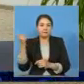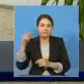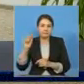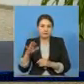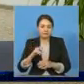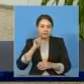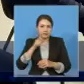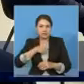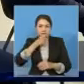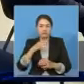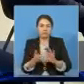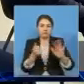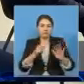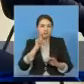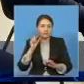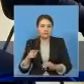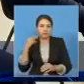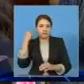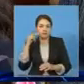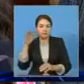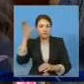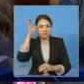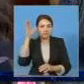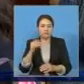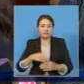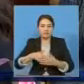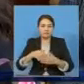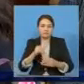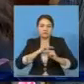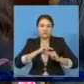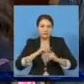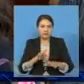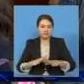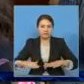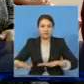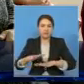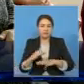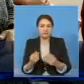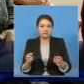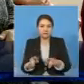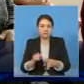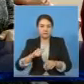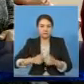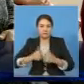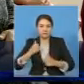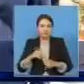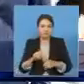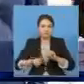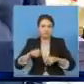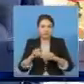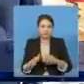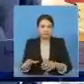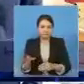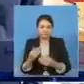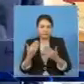старшего поколения призвали молодежь получить качественное образование и активно трудиться на благо родного края, а также быть патриотом родины. Сегодня